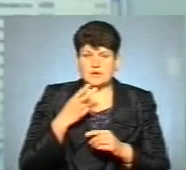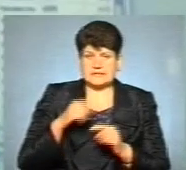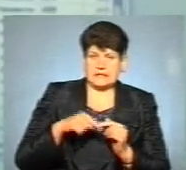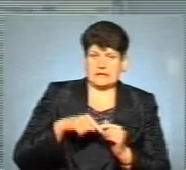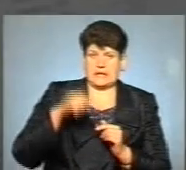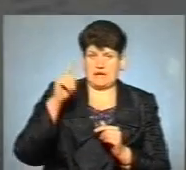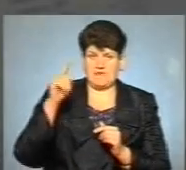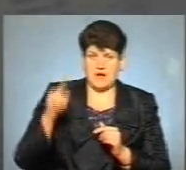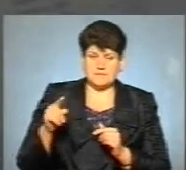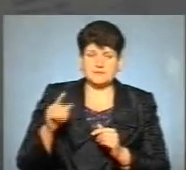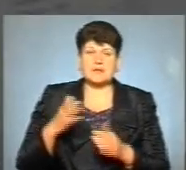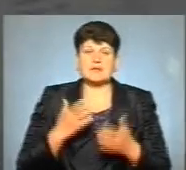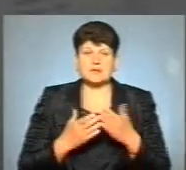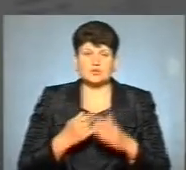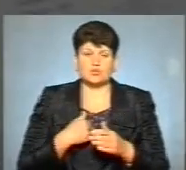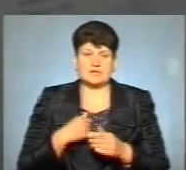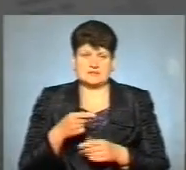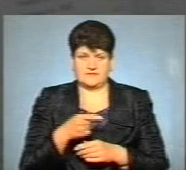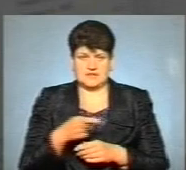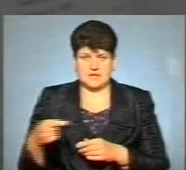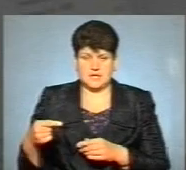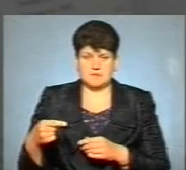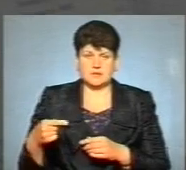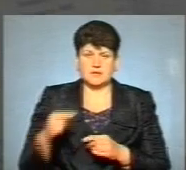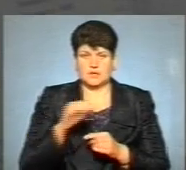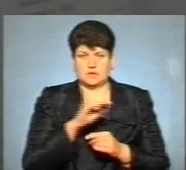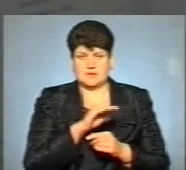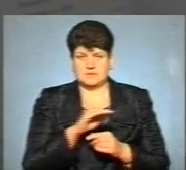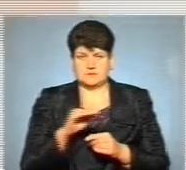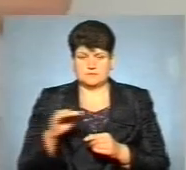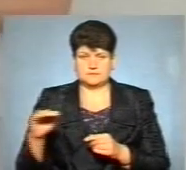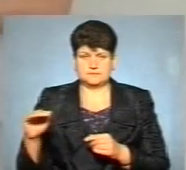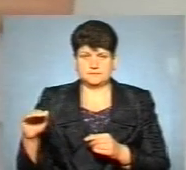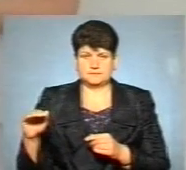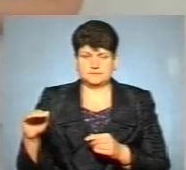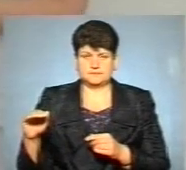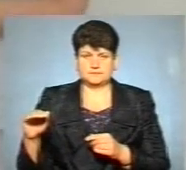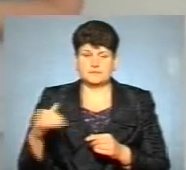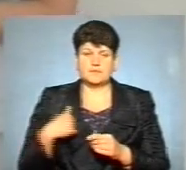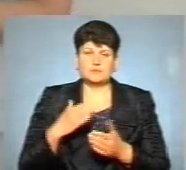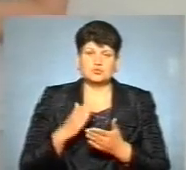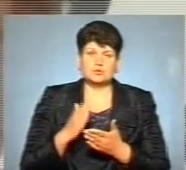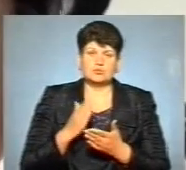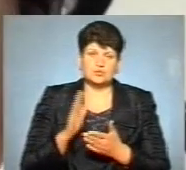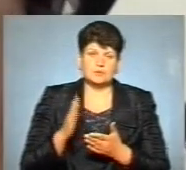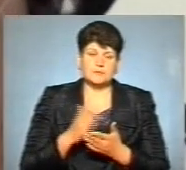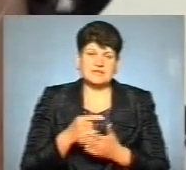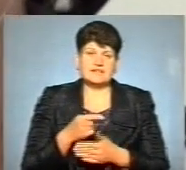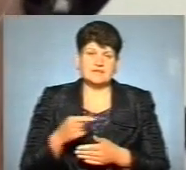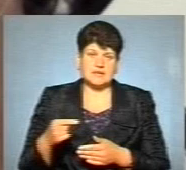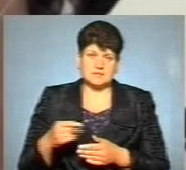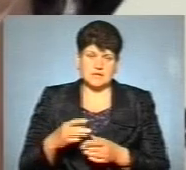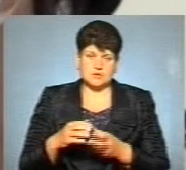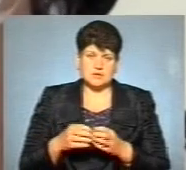крива. Якщо ж в нас від'ємний результат, то крива буде лежати внизу. Ми будемо мати від'ємний результат.